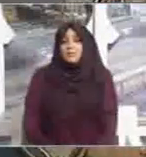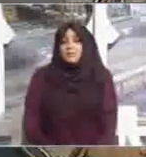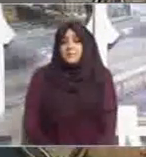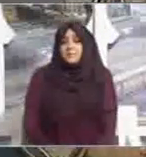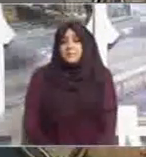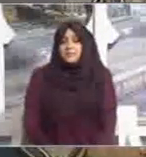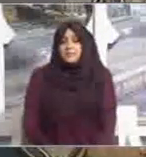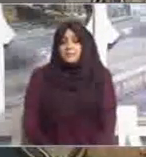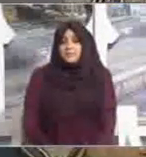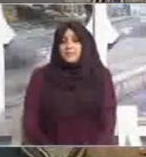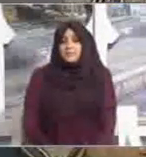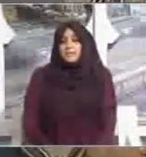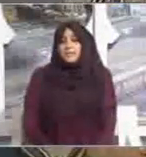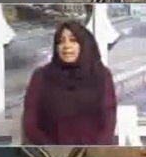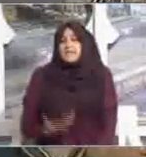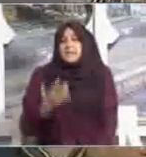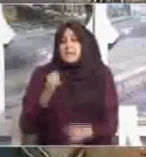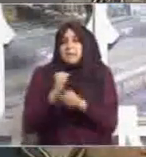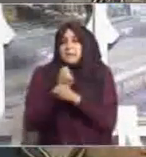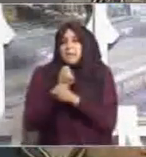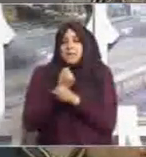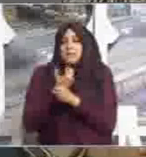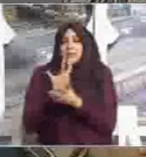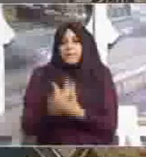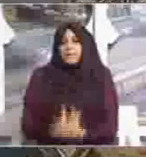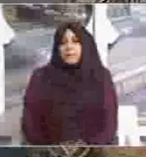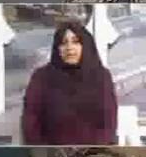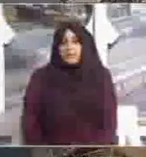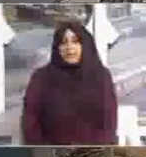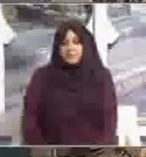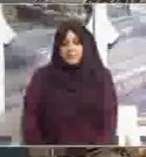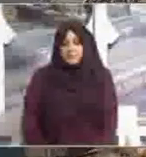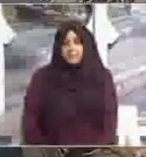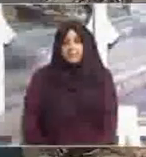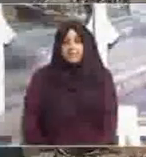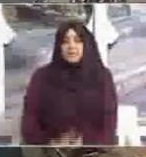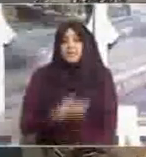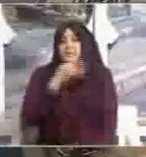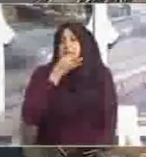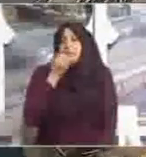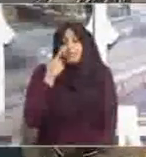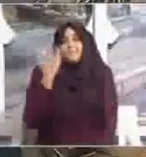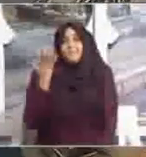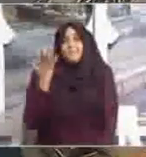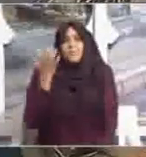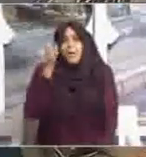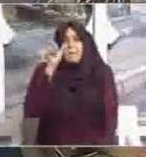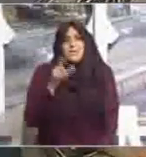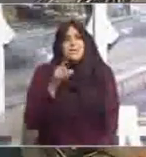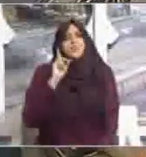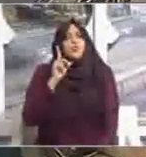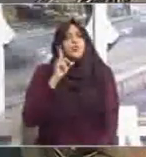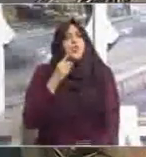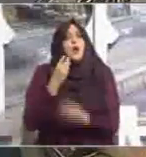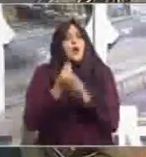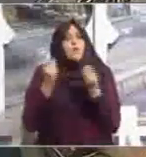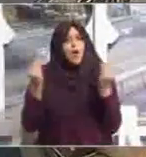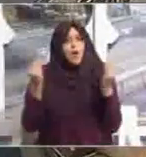يعني وضعية مؤسفة دكتور. تفضل. يعني شوف الإنسان خاصة الأبناء